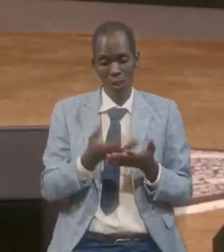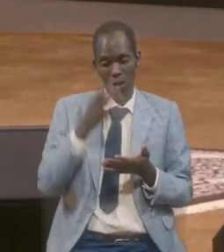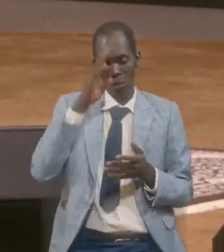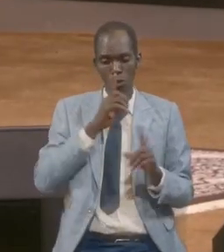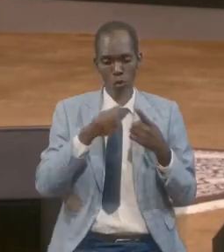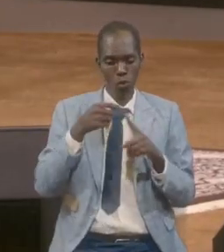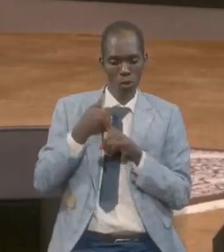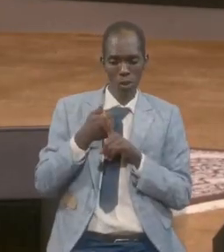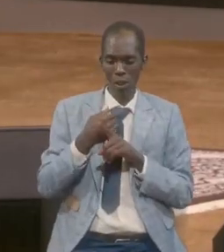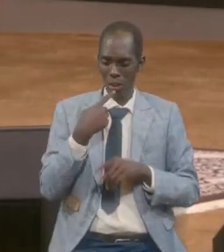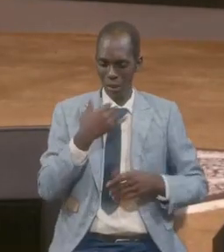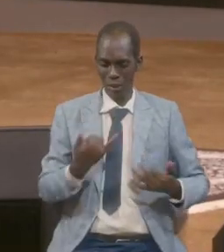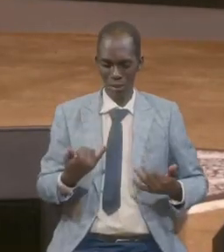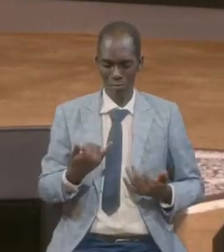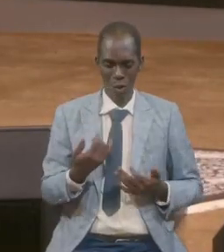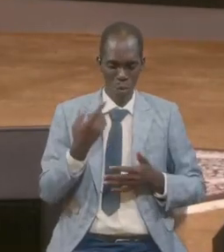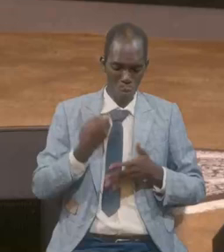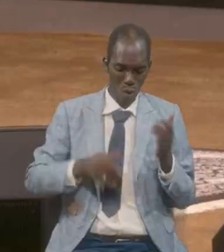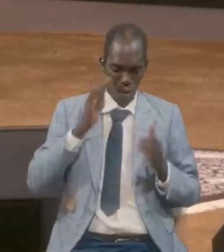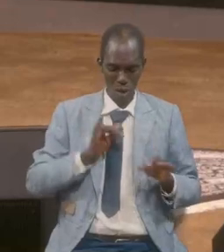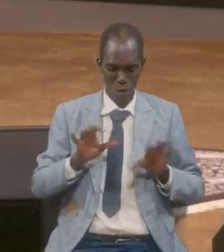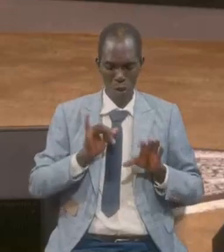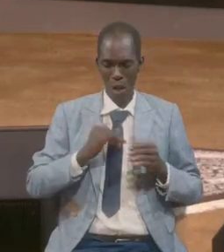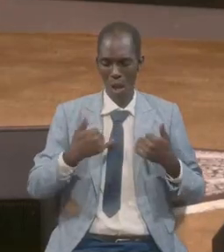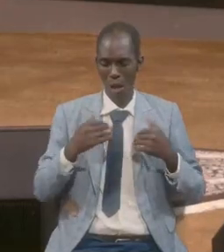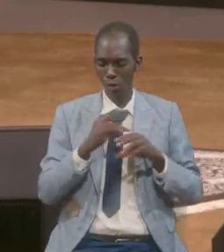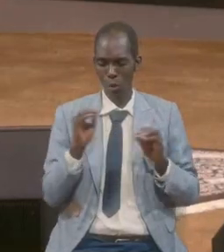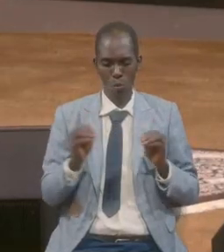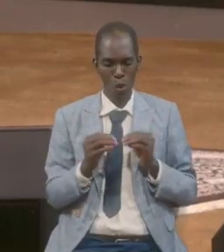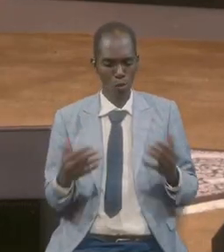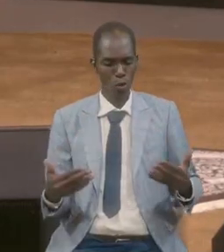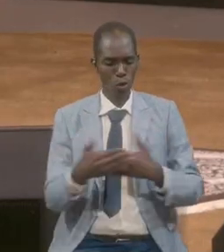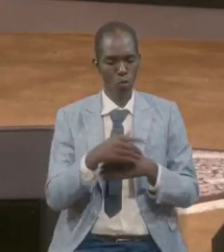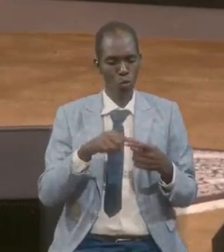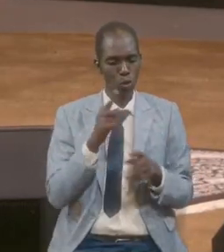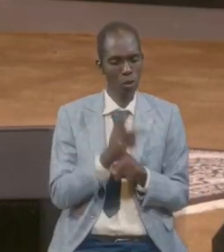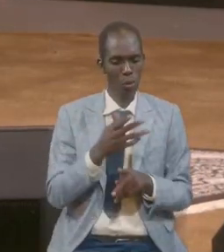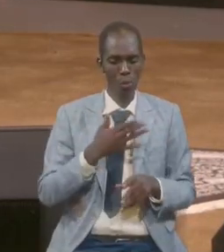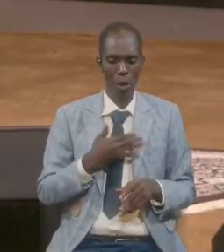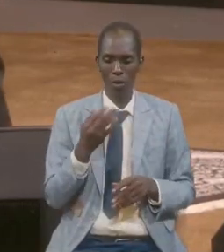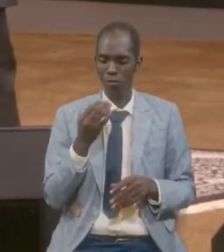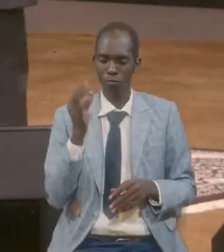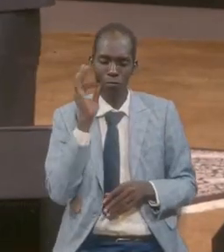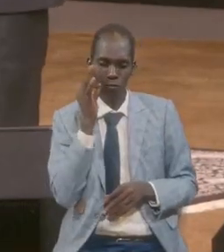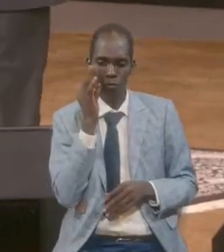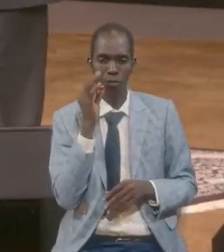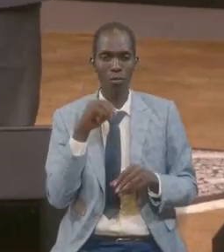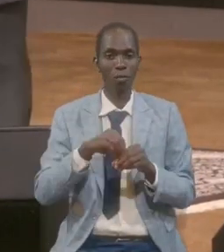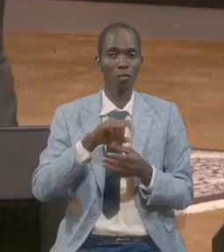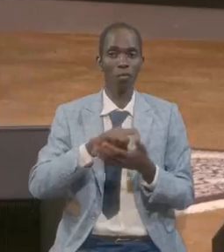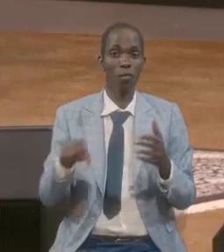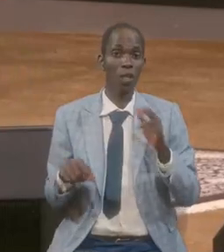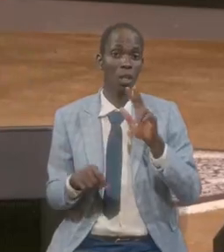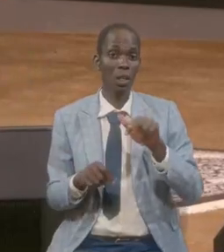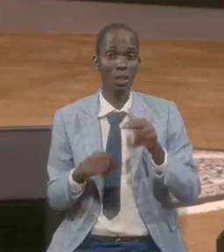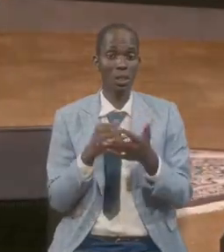lui-même, disant, que ferai-je, car je n'ai pas de place pour serrer ma récolte. Voilà le verset 18. 18 dit,